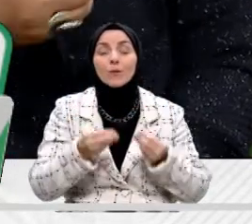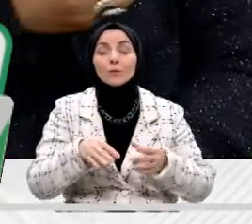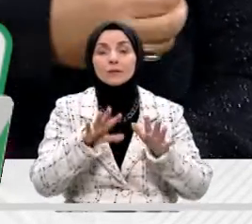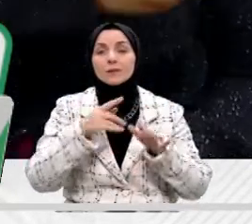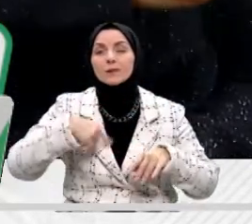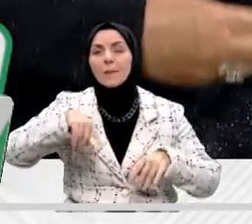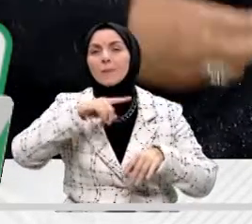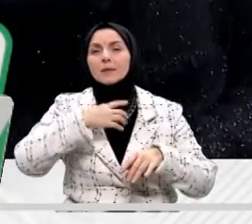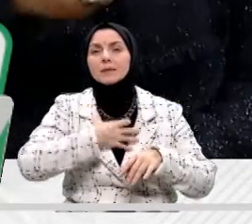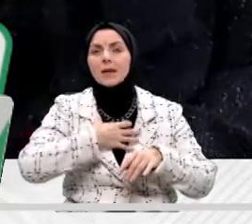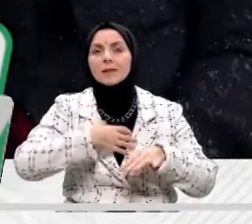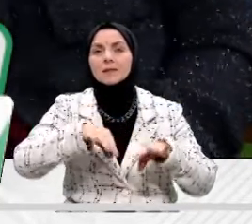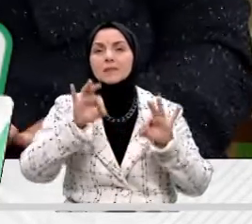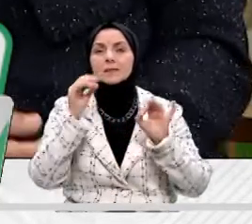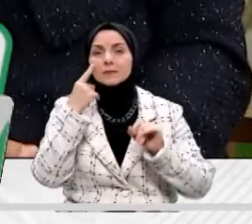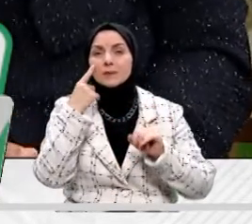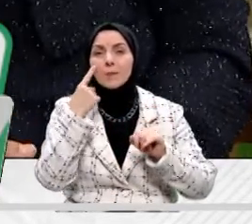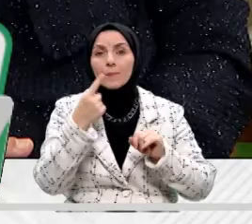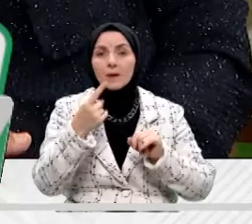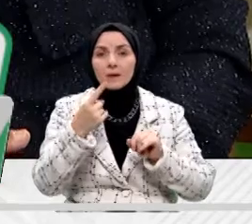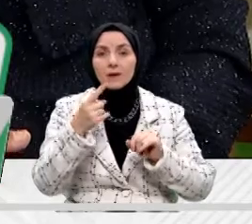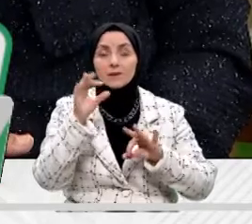hazırlık derecenize bakarak değerlendirebiliriz